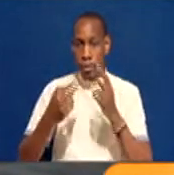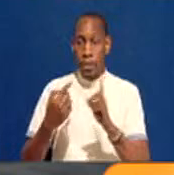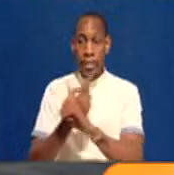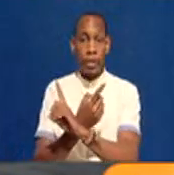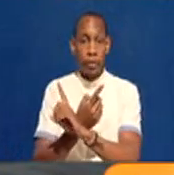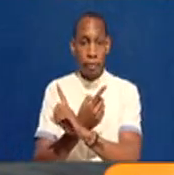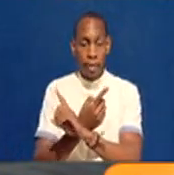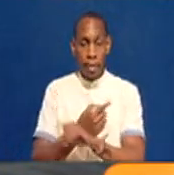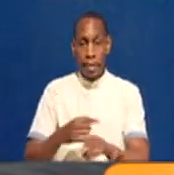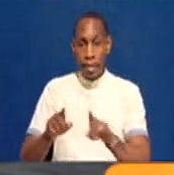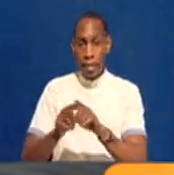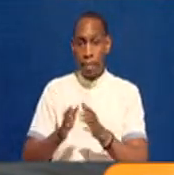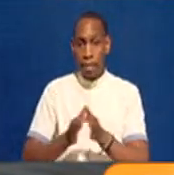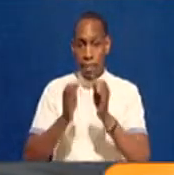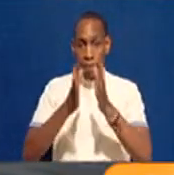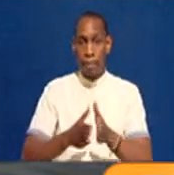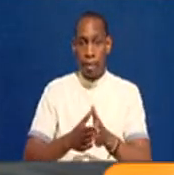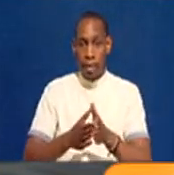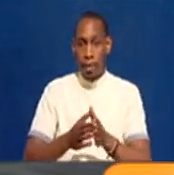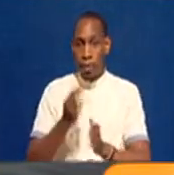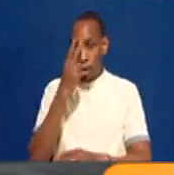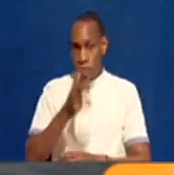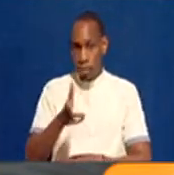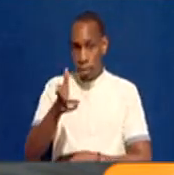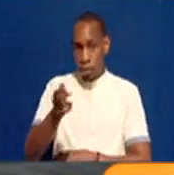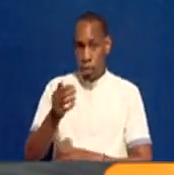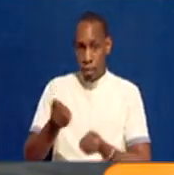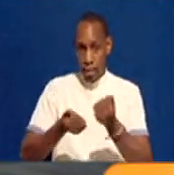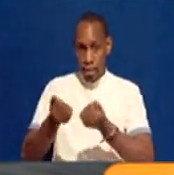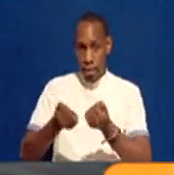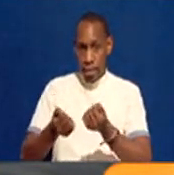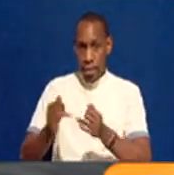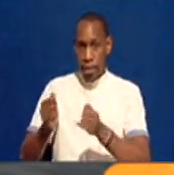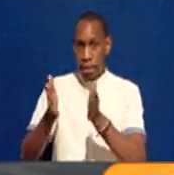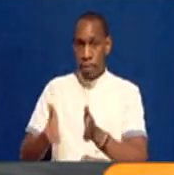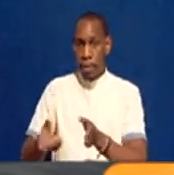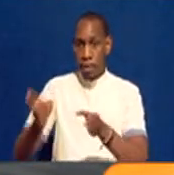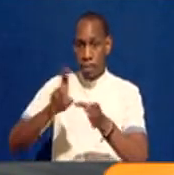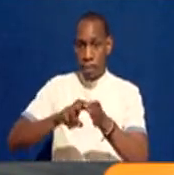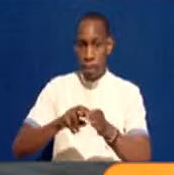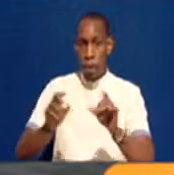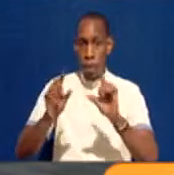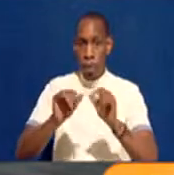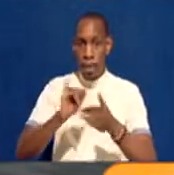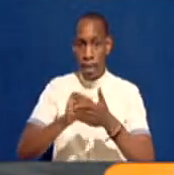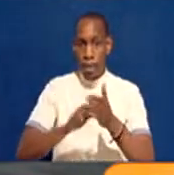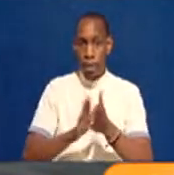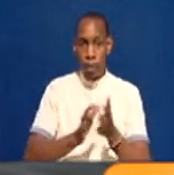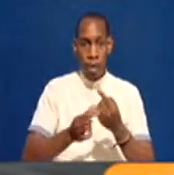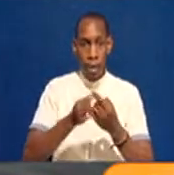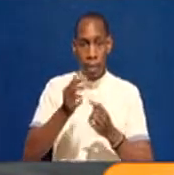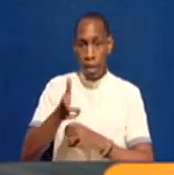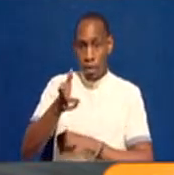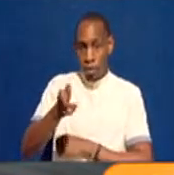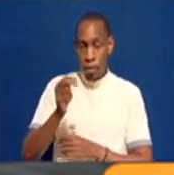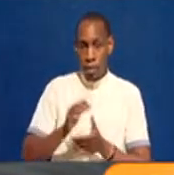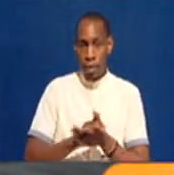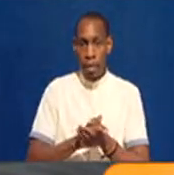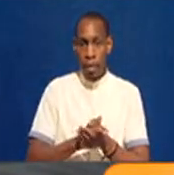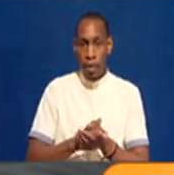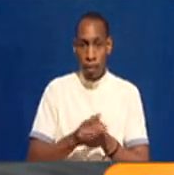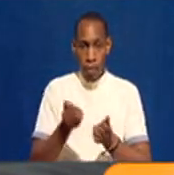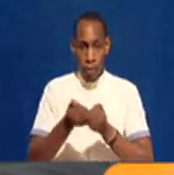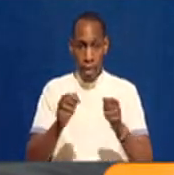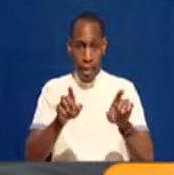kukinzana, huku maafisa wanaoshukiwa kufyatulia risasi gari alimokuwa Arshad Sharif wakidai kuna risasi iliyofyatuliwa kutoka kwenye